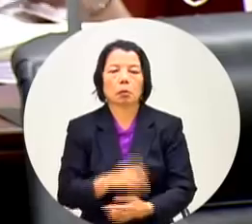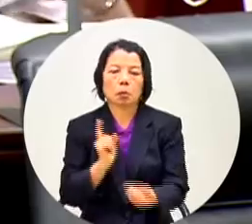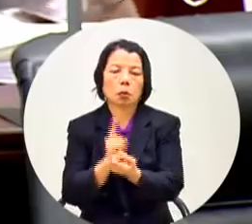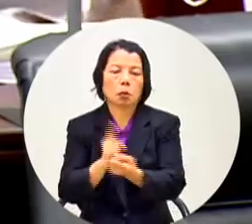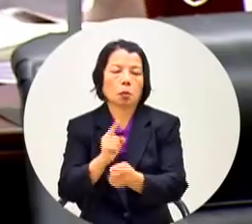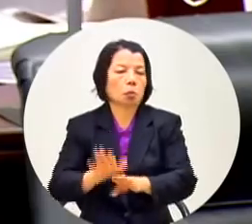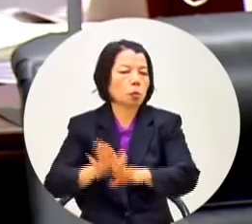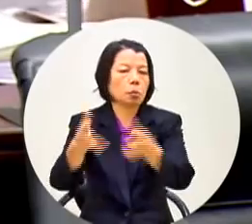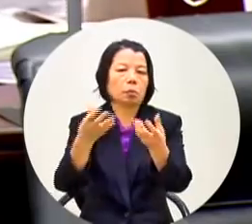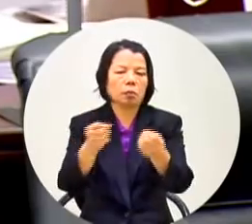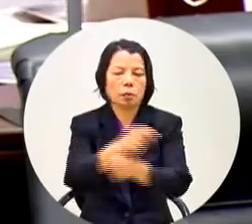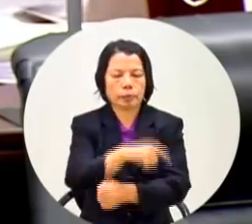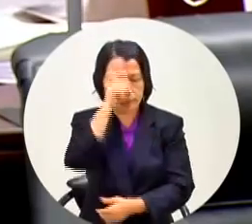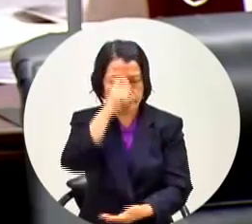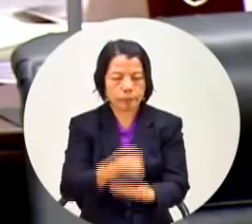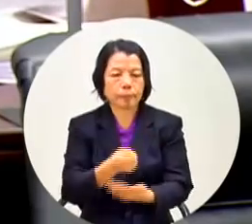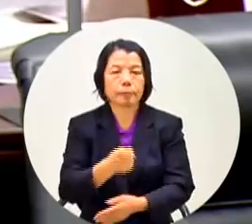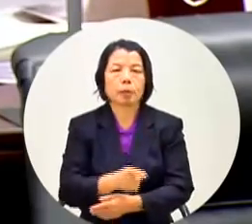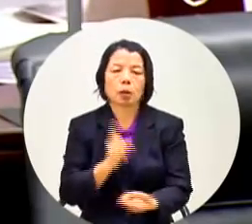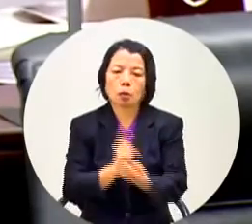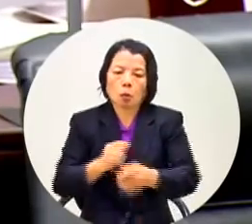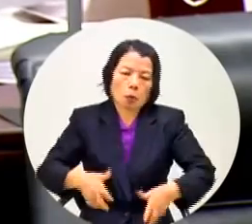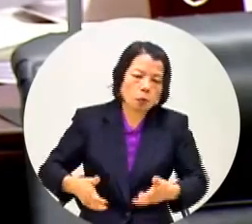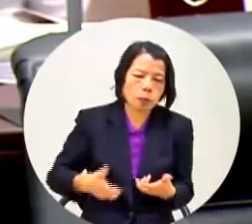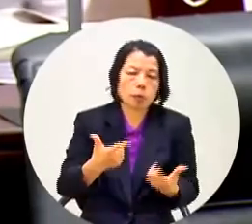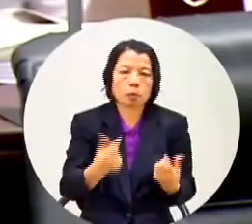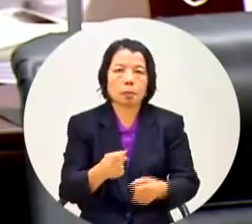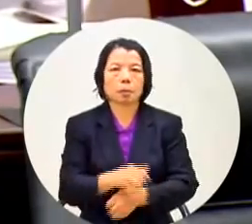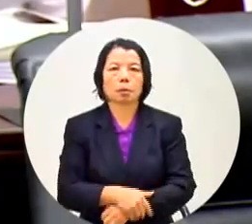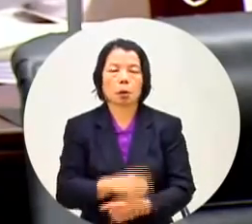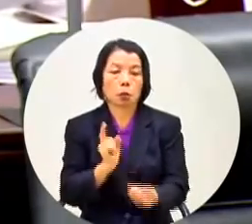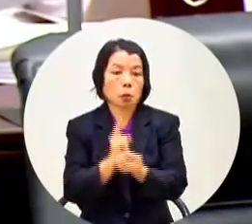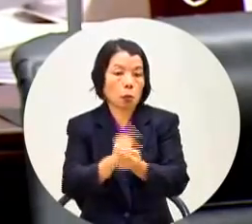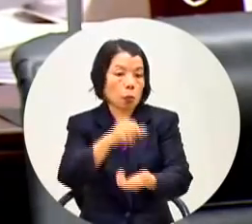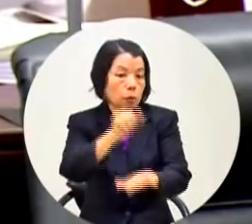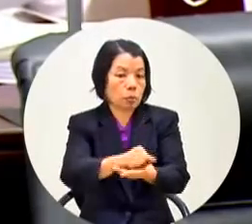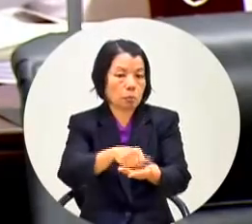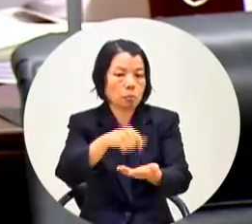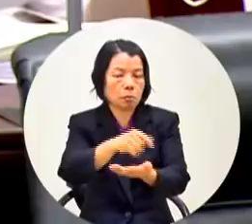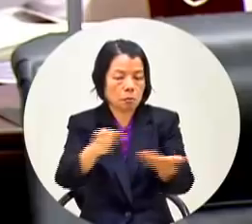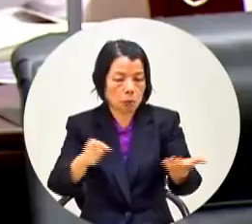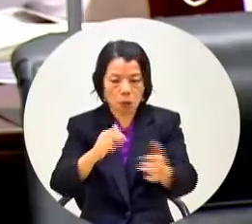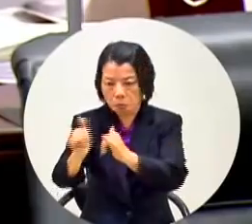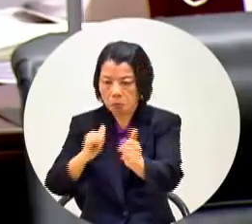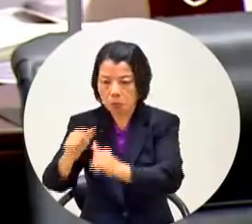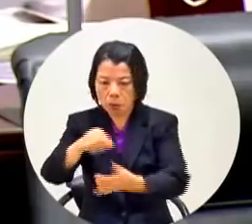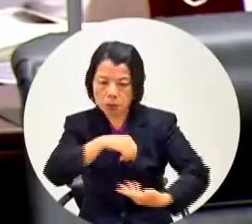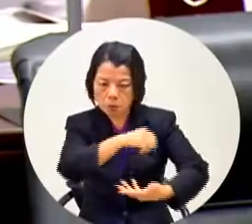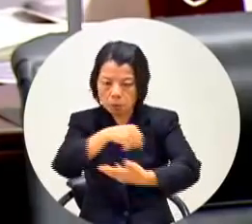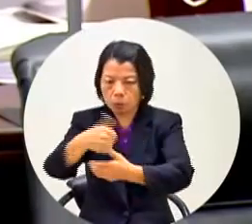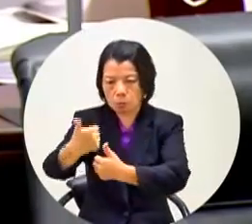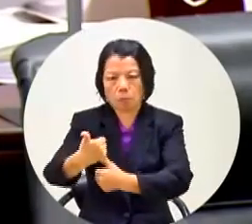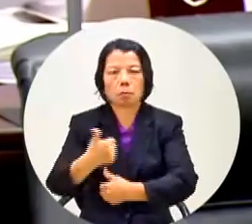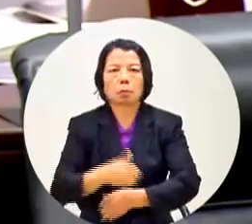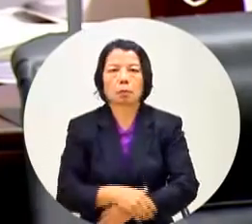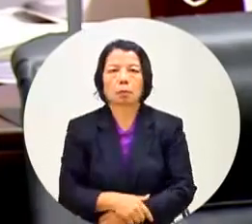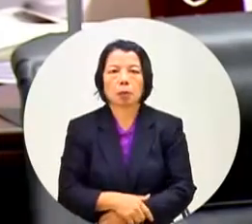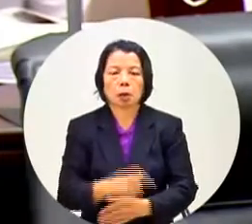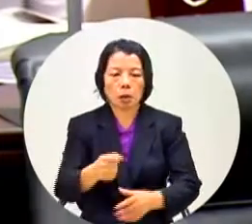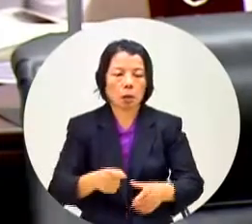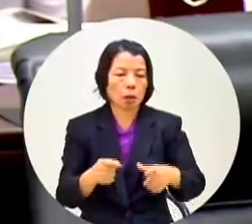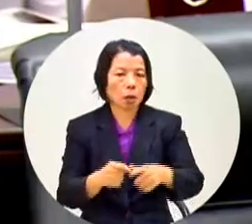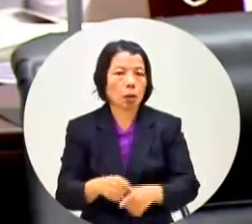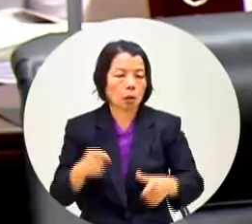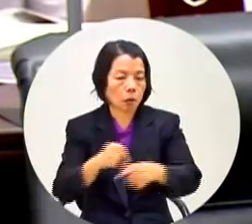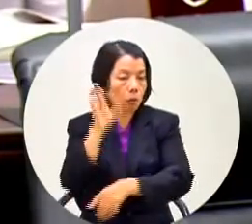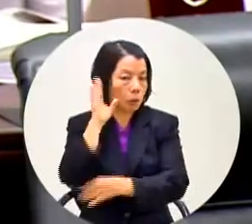着急的。我不知道看完这些，我觉得民众给的意见都非常好，因为包括你们公办的5场公听会，林育凯议员、吴益